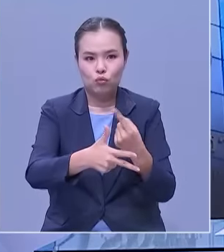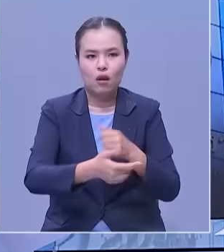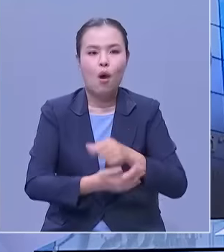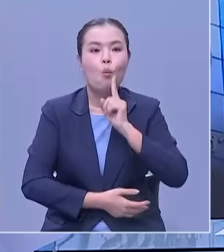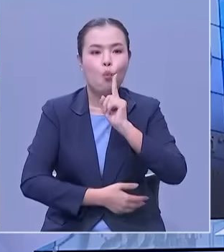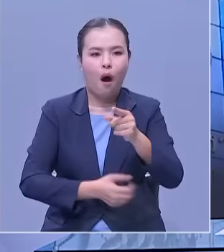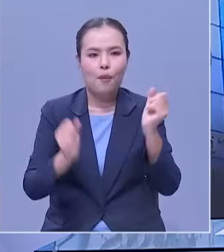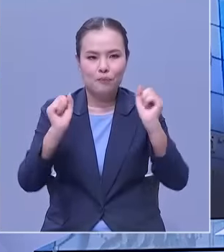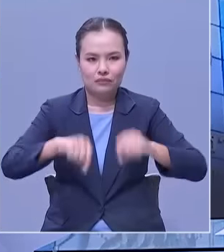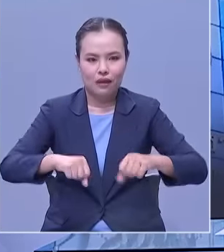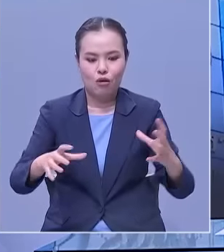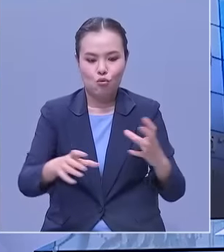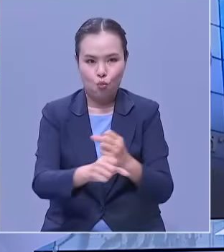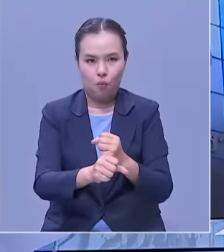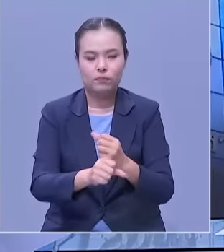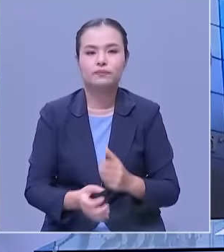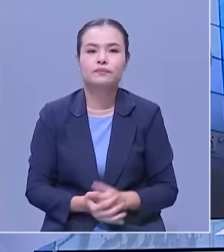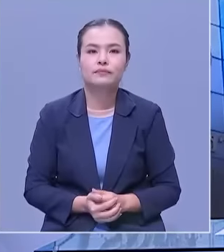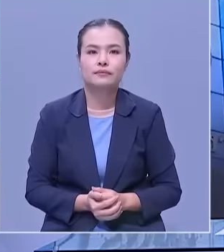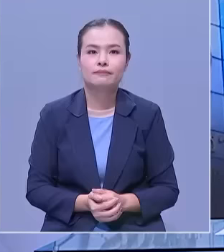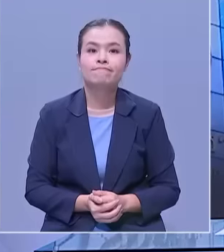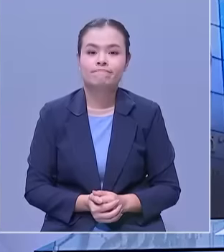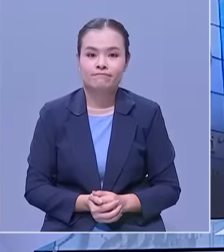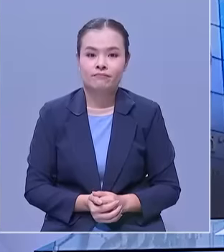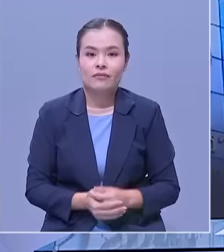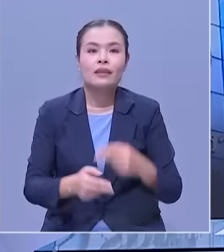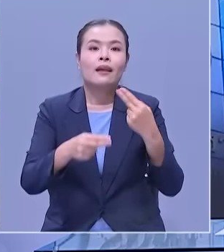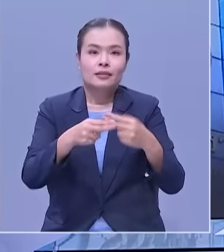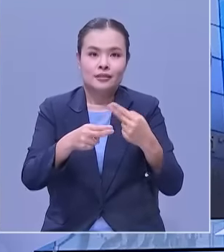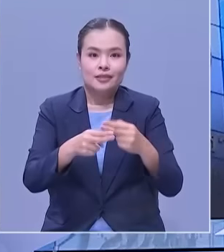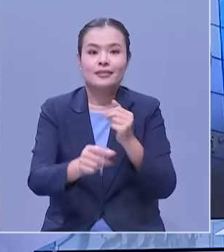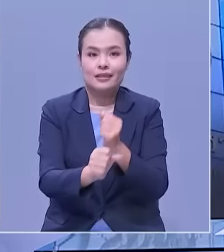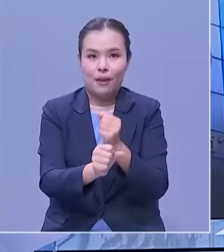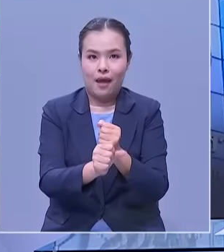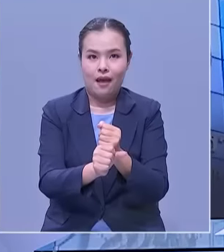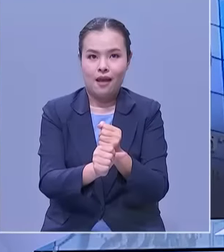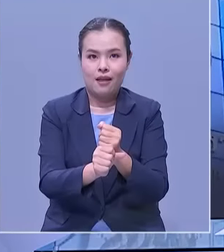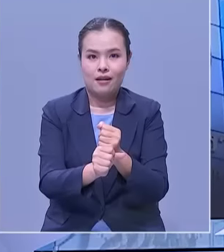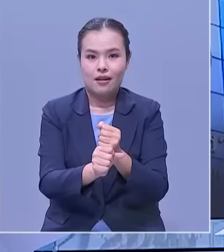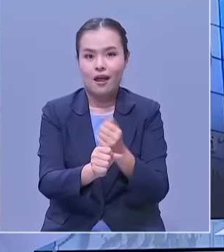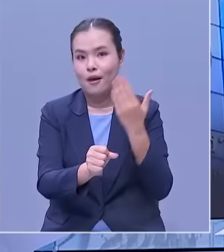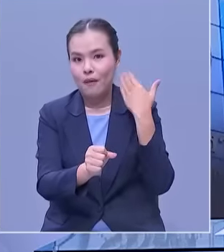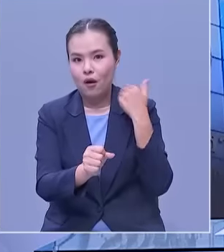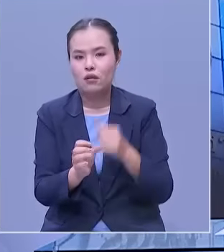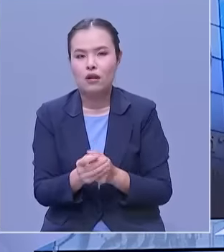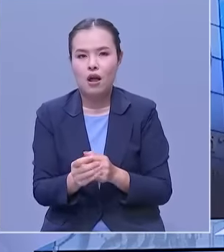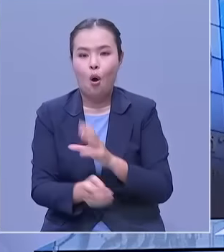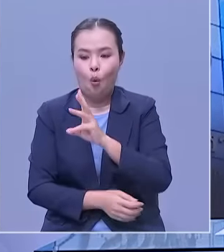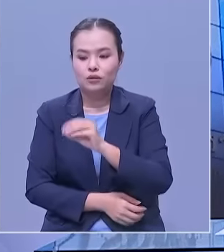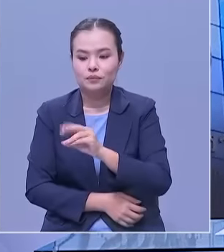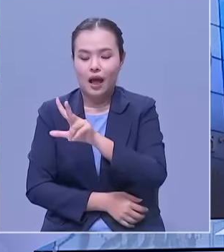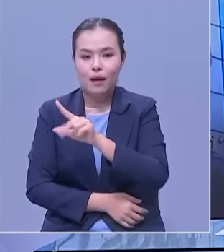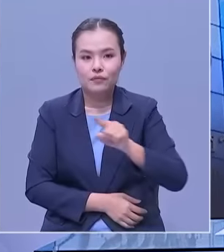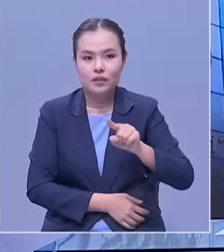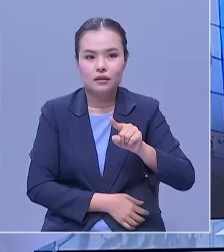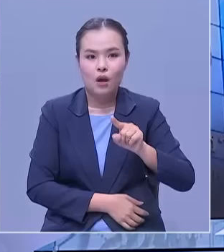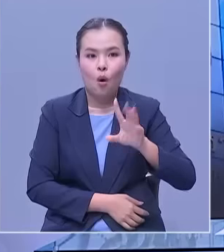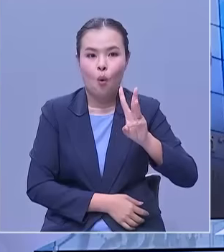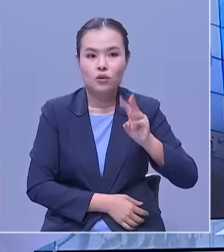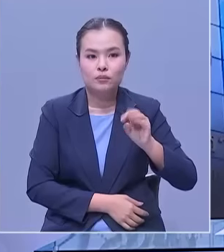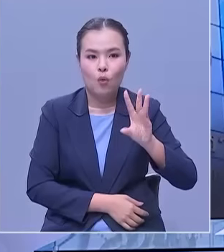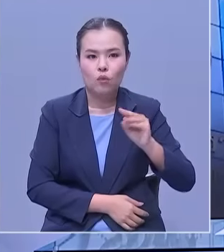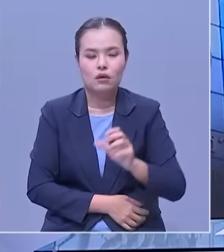ดังนั้นท่านหนึ่งนะคะที่ต้องบอกว่ามีชื่อปฏิบัติการในช่วงระยะเวลาดังกล่าวเป็นรัฐมนตรีก็คือคุณสุชาติชมกลิ่นค